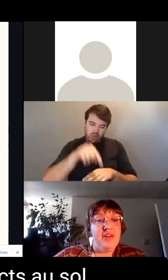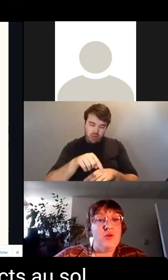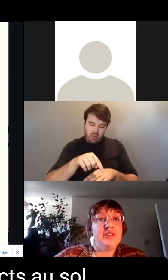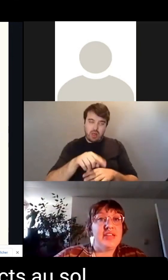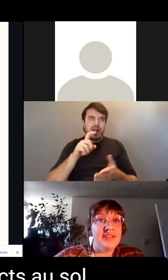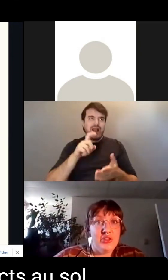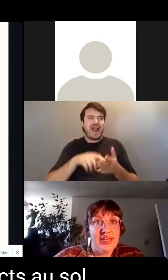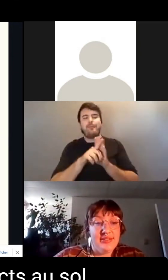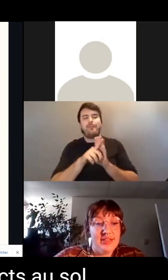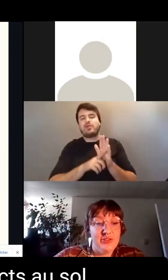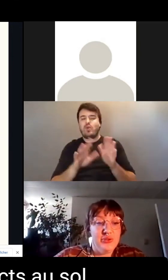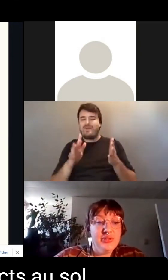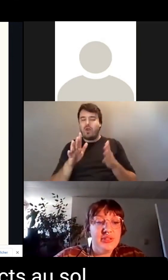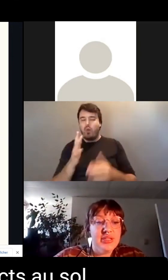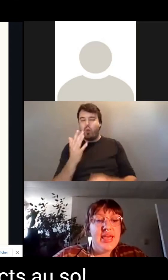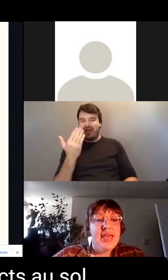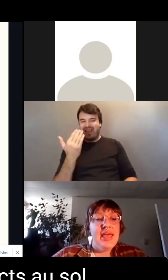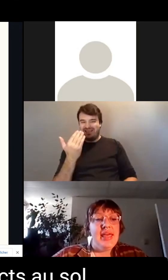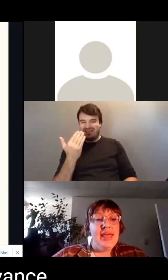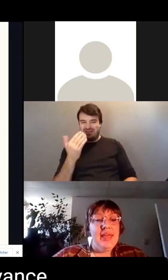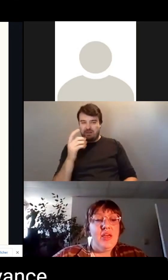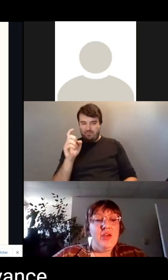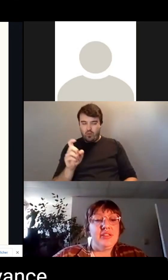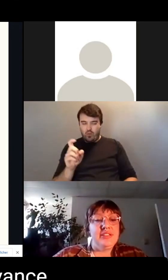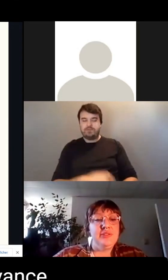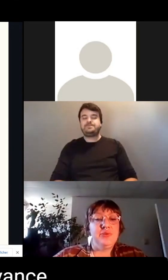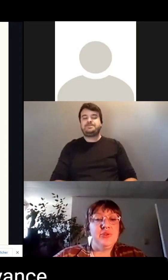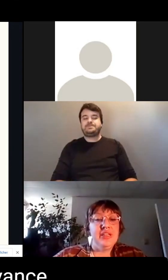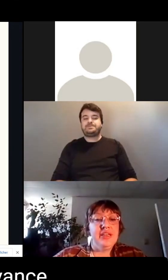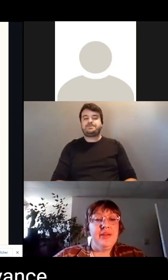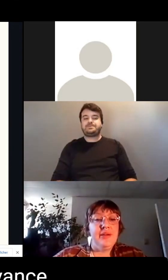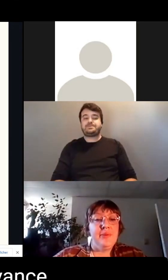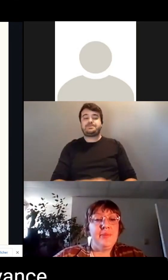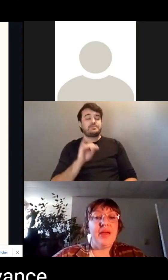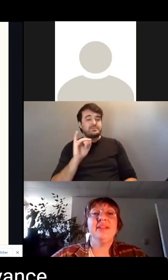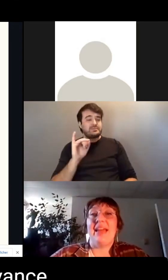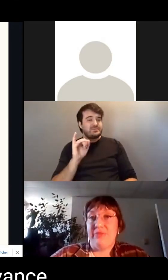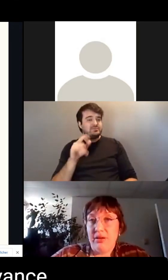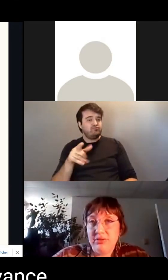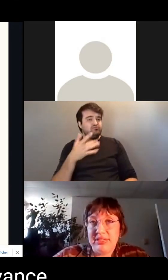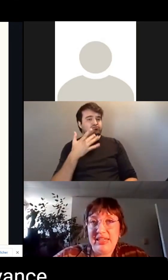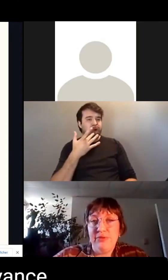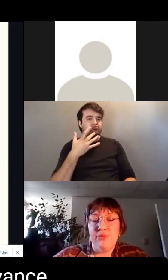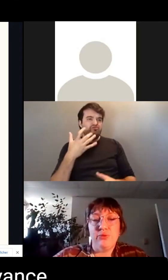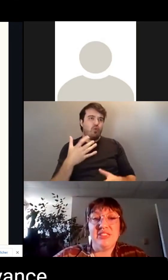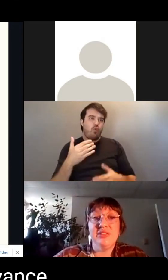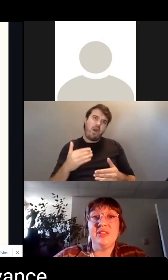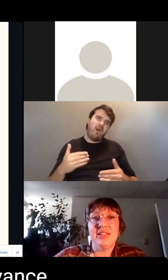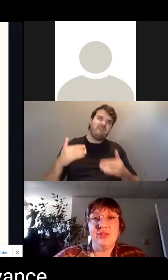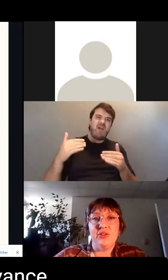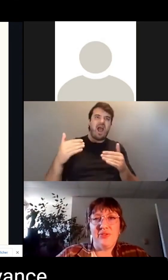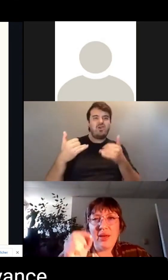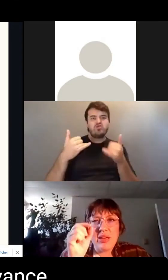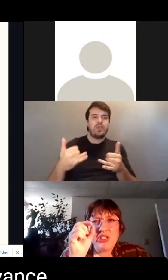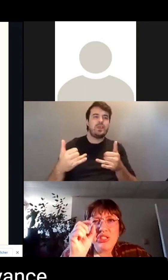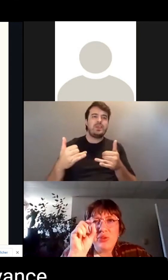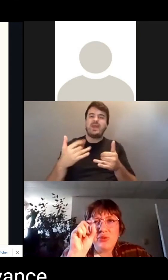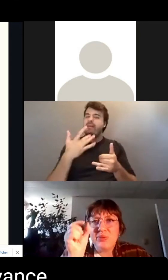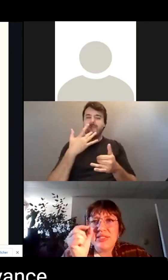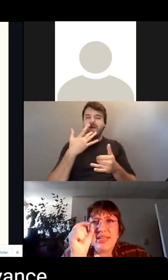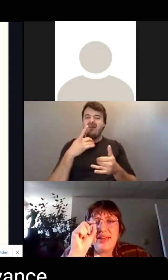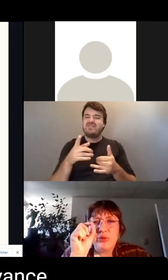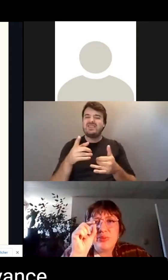fait environ 15 degrés Celsius. Et si vous voulez prendre l'avance et vous éviter de faire